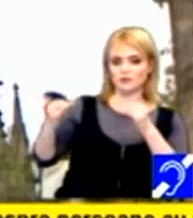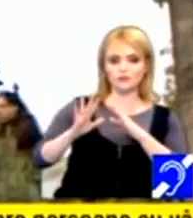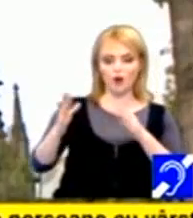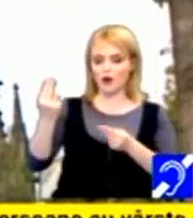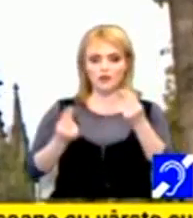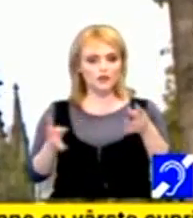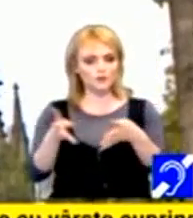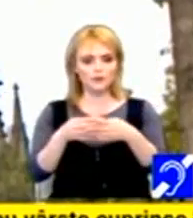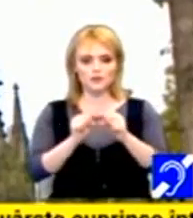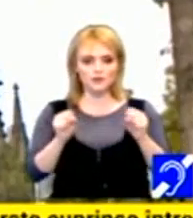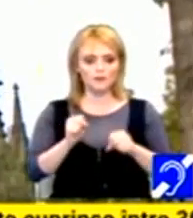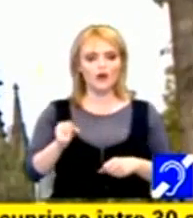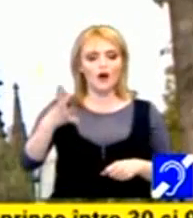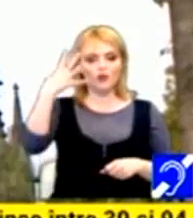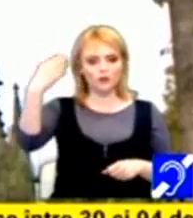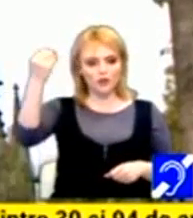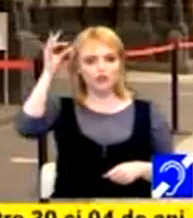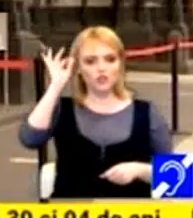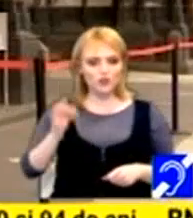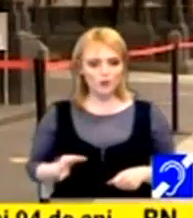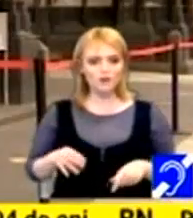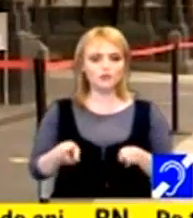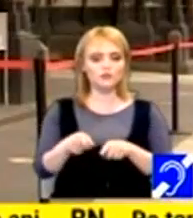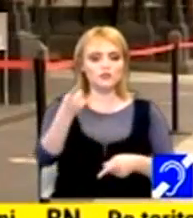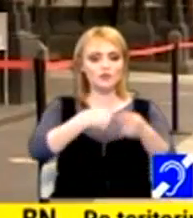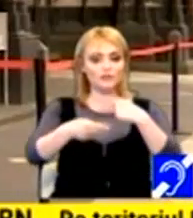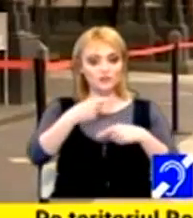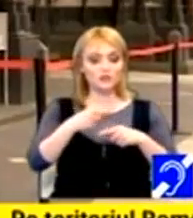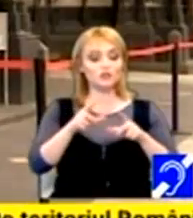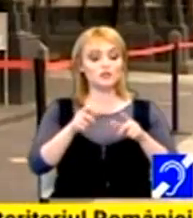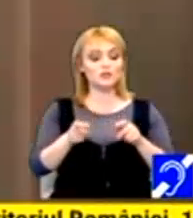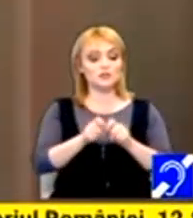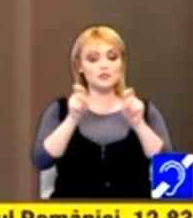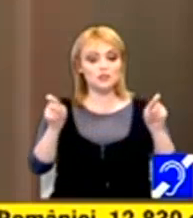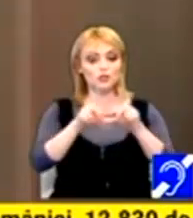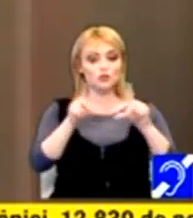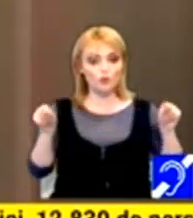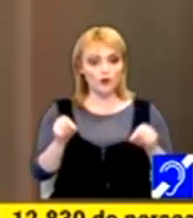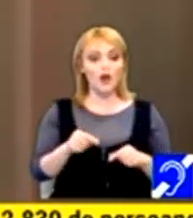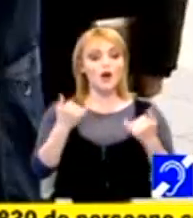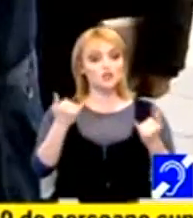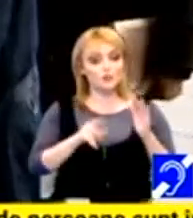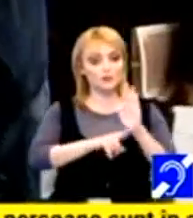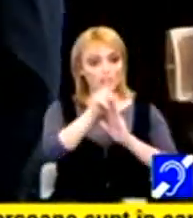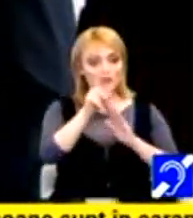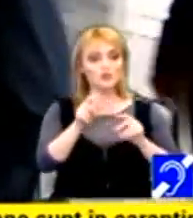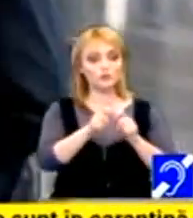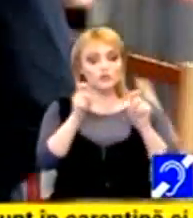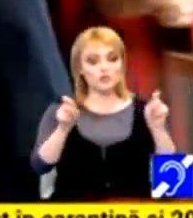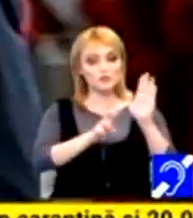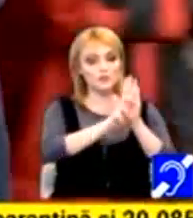În unele landuri din Germania se redeschid școlile, iar de astăzi credincioșii pot merge la biserică la slujba de dimineață.